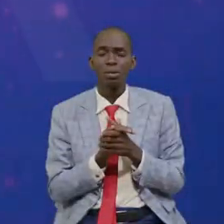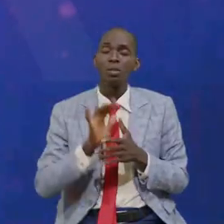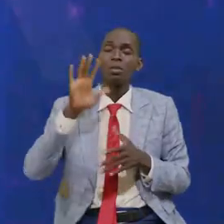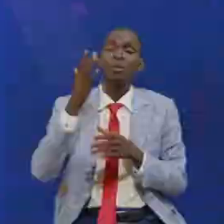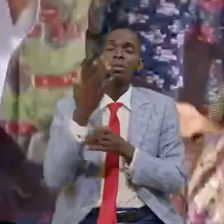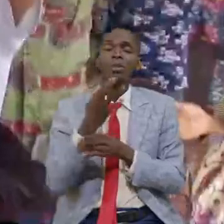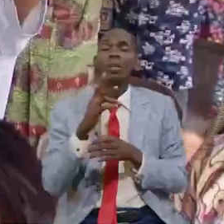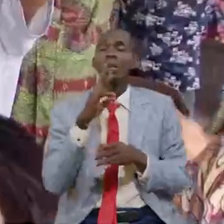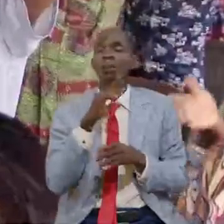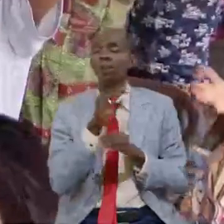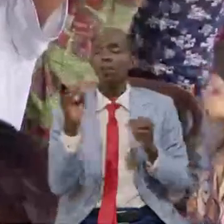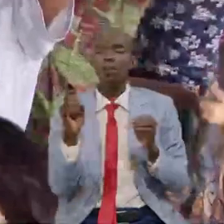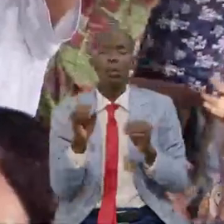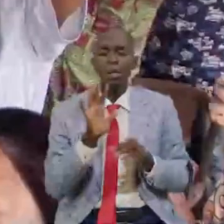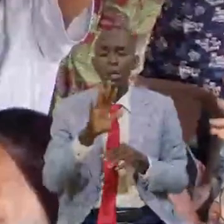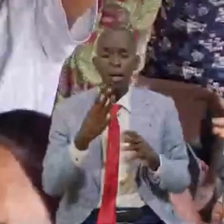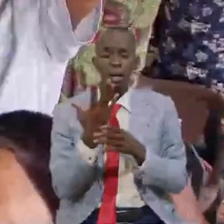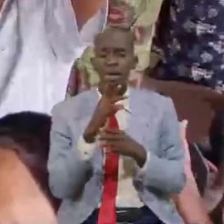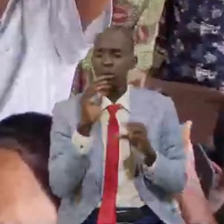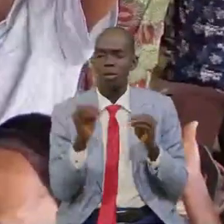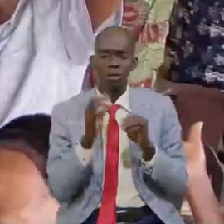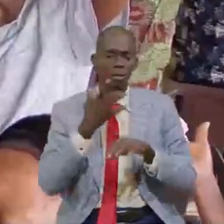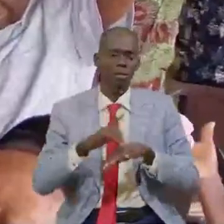Tes mains ne sont plus vides.